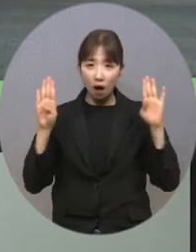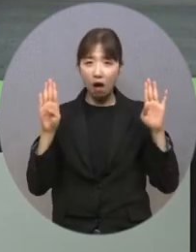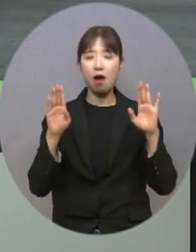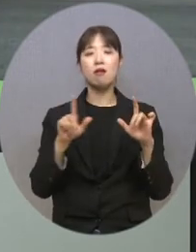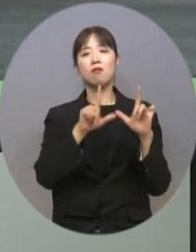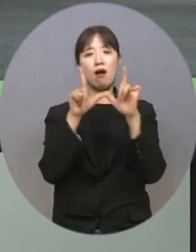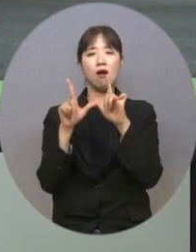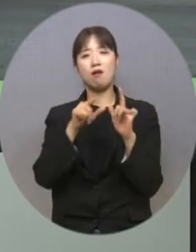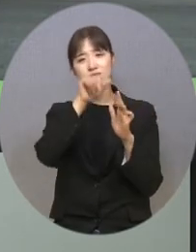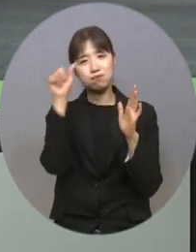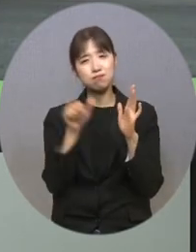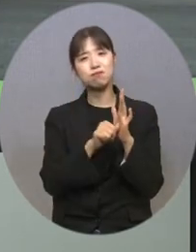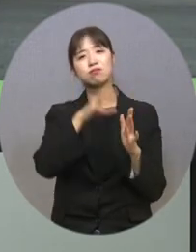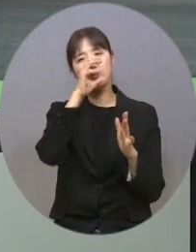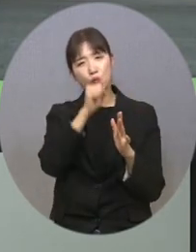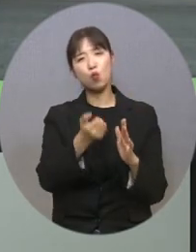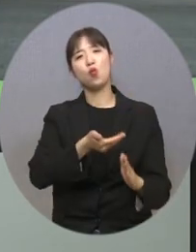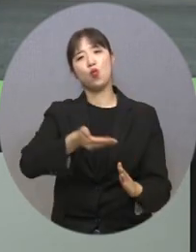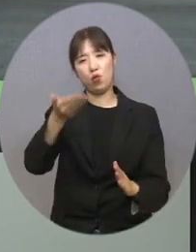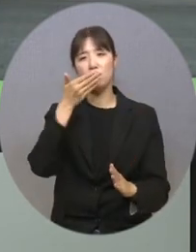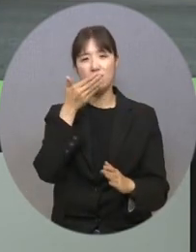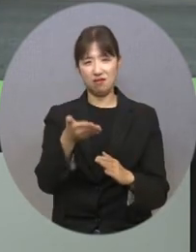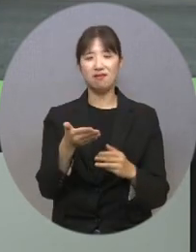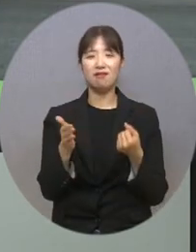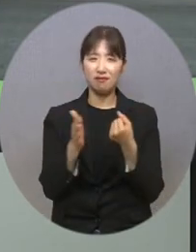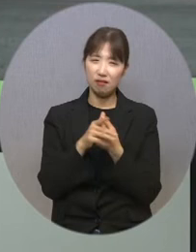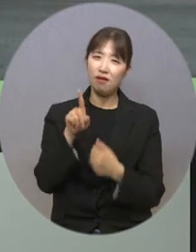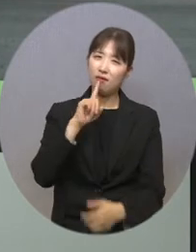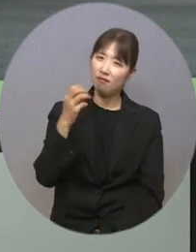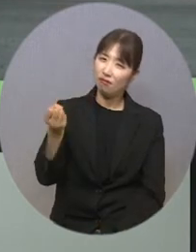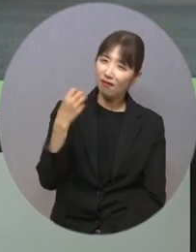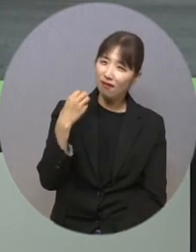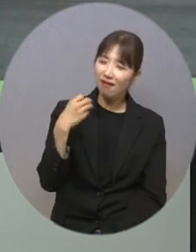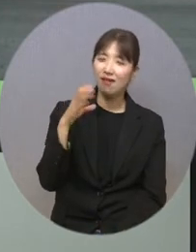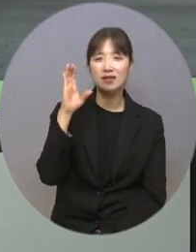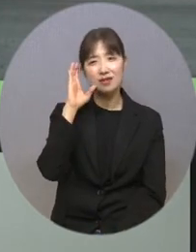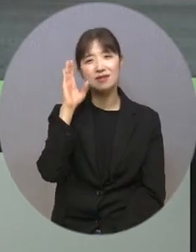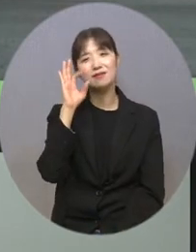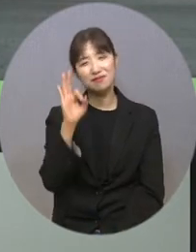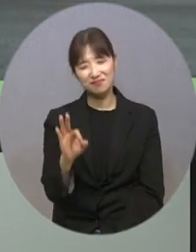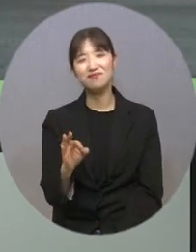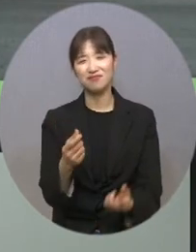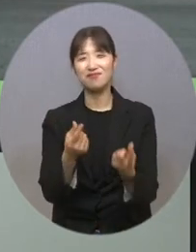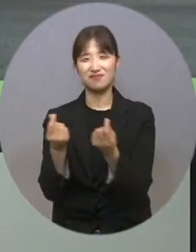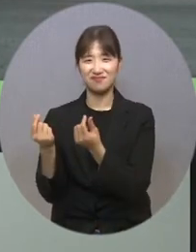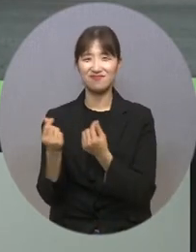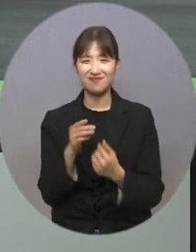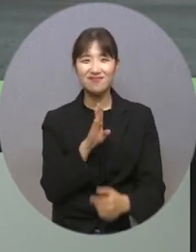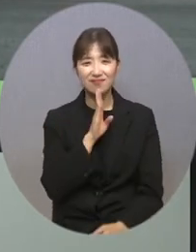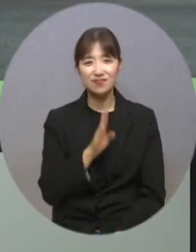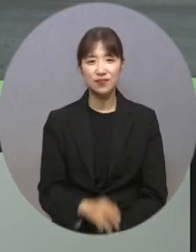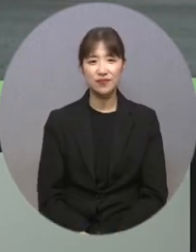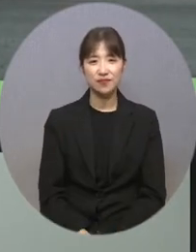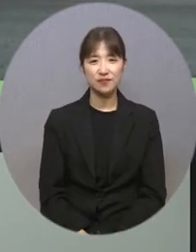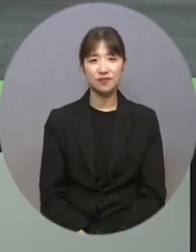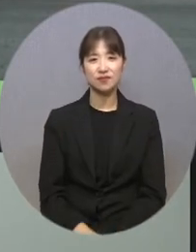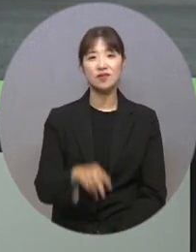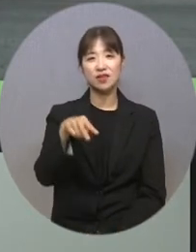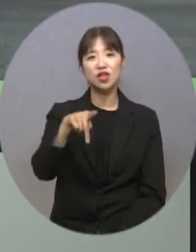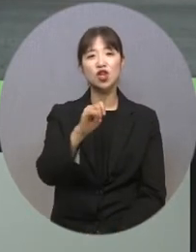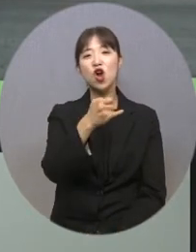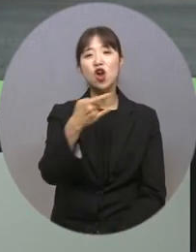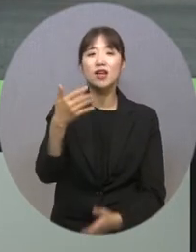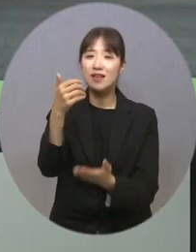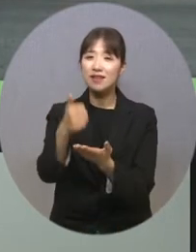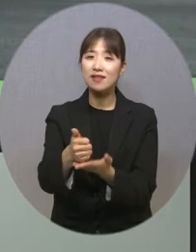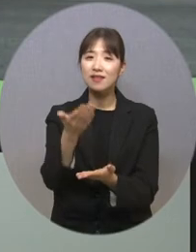우리 수원 님 얘기 들으면 계속 그런 얘기가 자꾸 자꾸 생각납니다 우리 3분 얘기 다 똑같지만 우리 성이 님 성인이